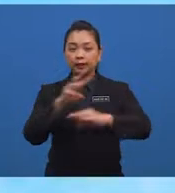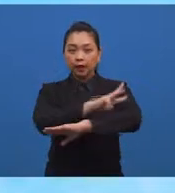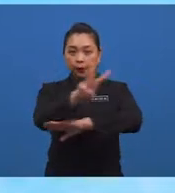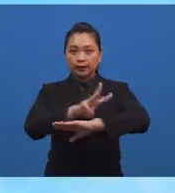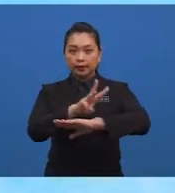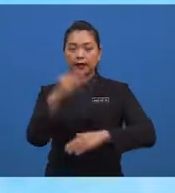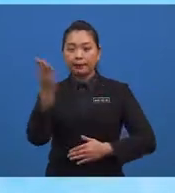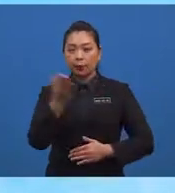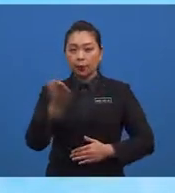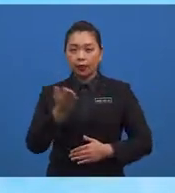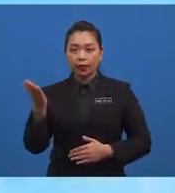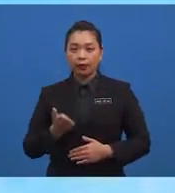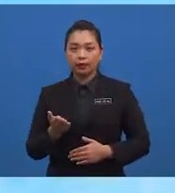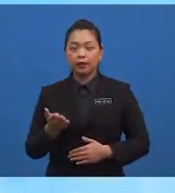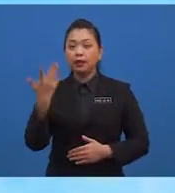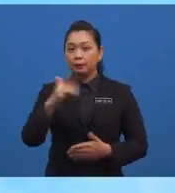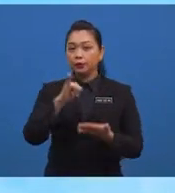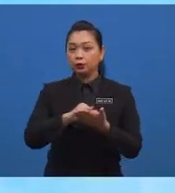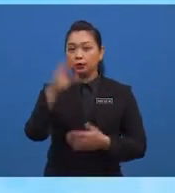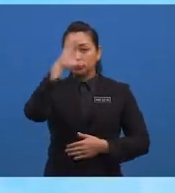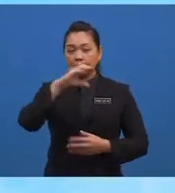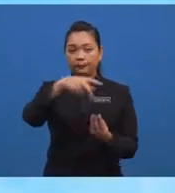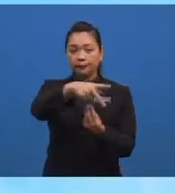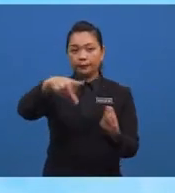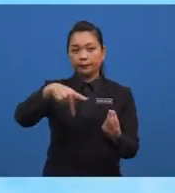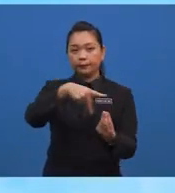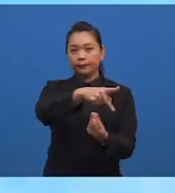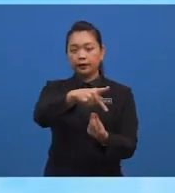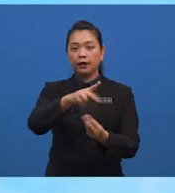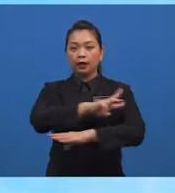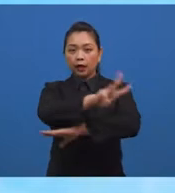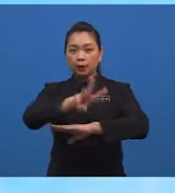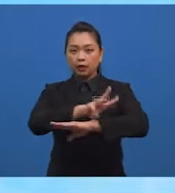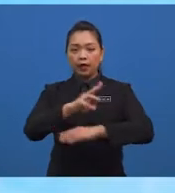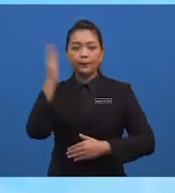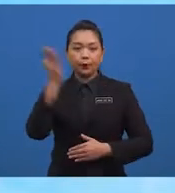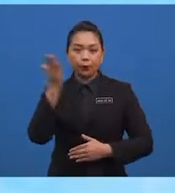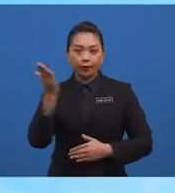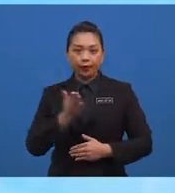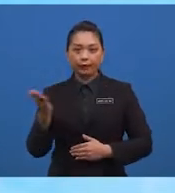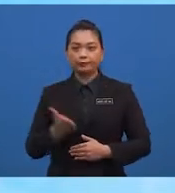bagi kawasan beloret. B. Cari perimeter kawasan beloret.